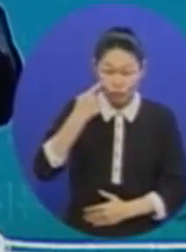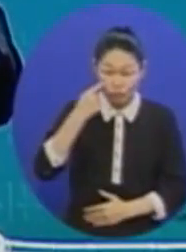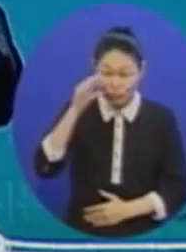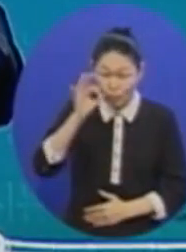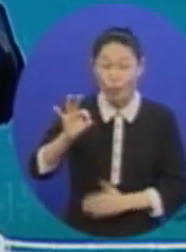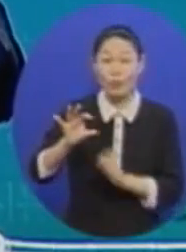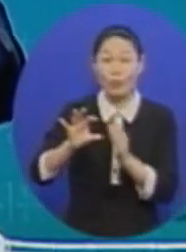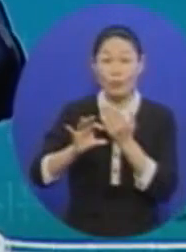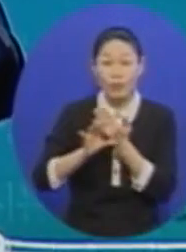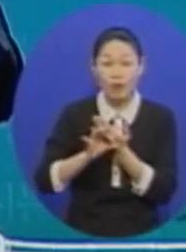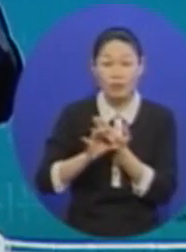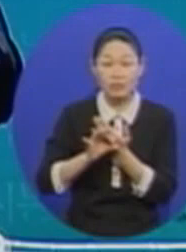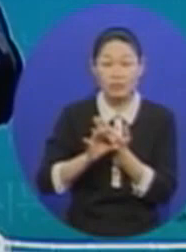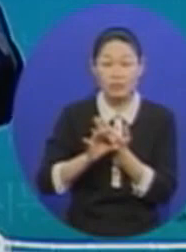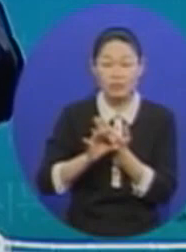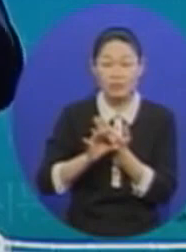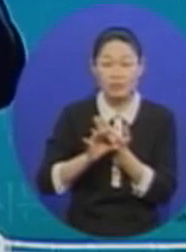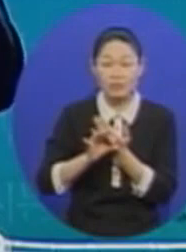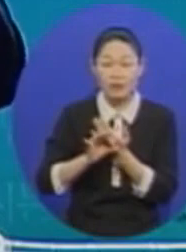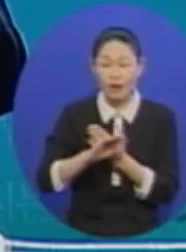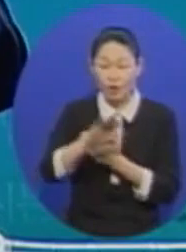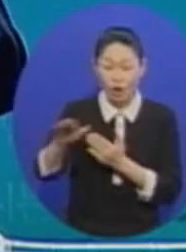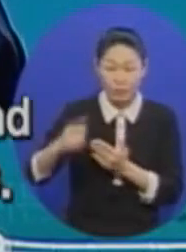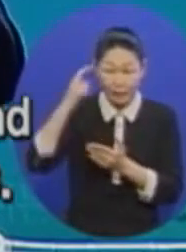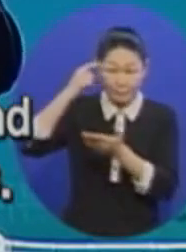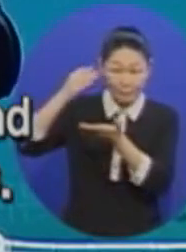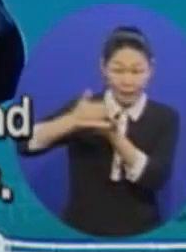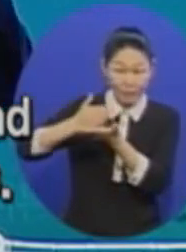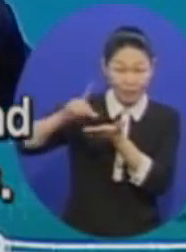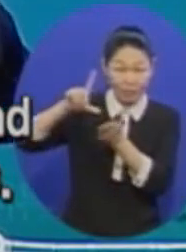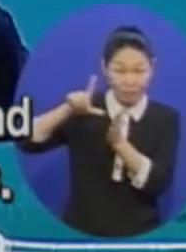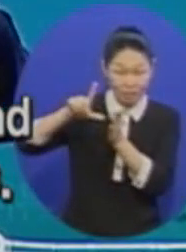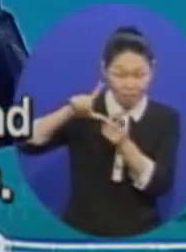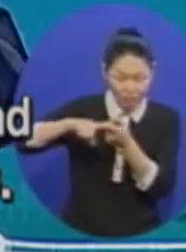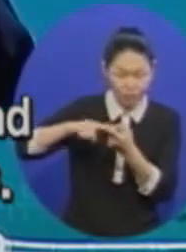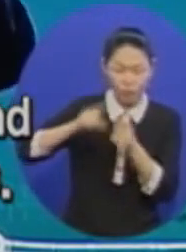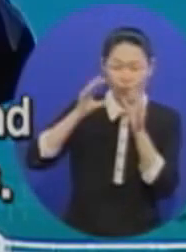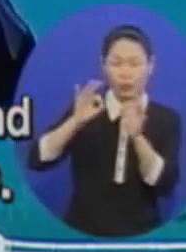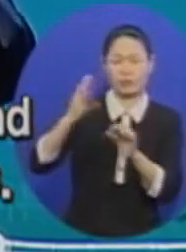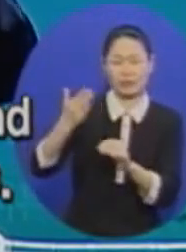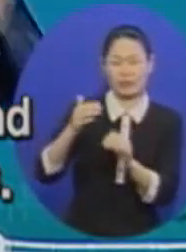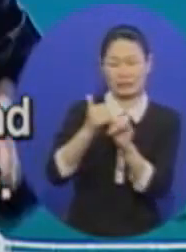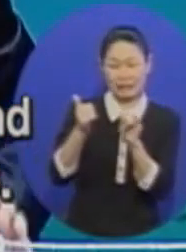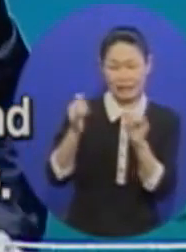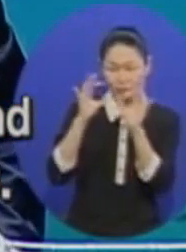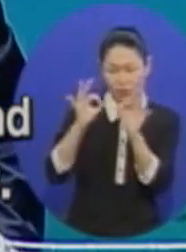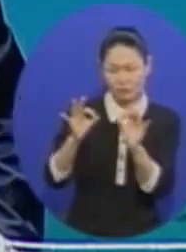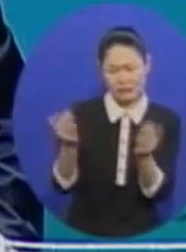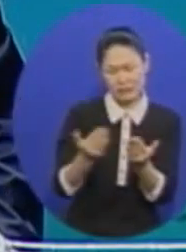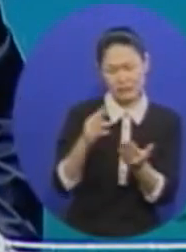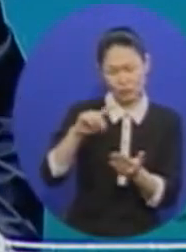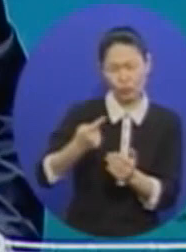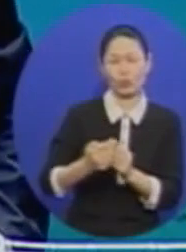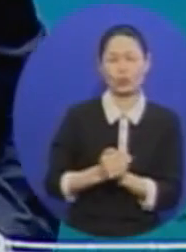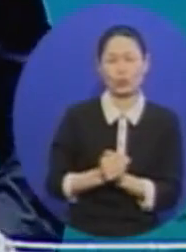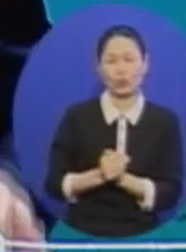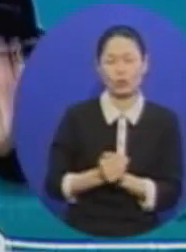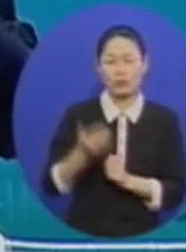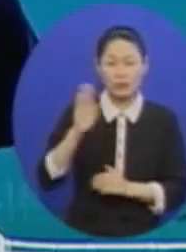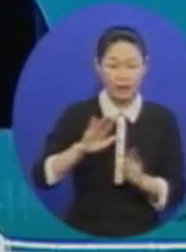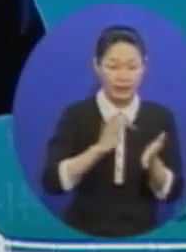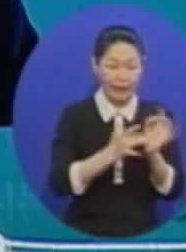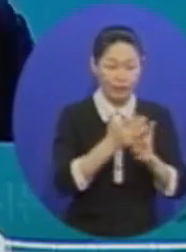보면 그러면 여러분의 판단대로 보입니다 사람을 보아도 이 를 보 았 어 그런데